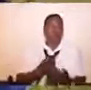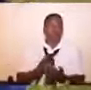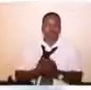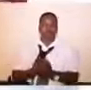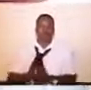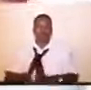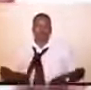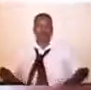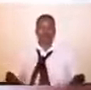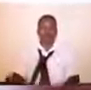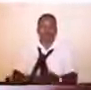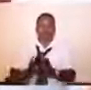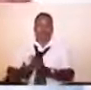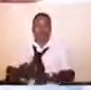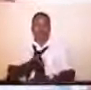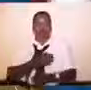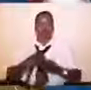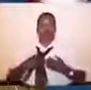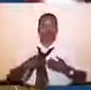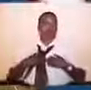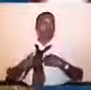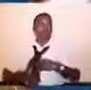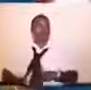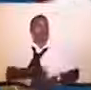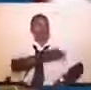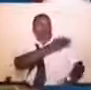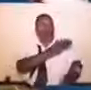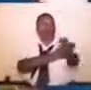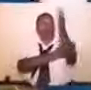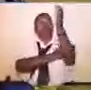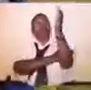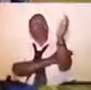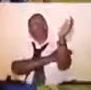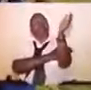wana mashonse If you no mweo andi waba